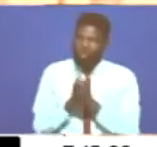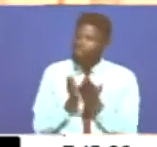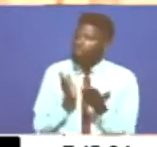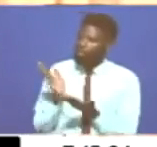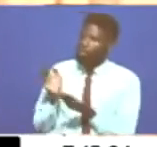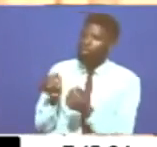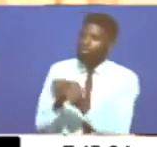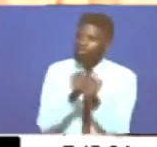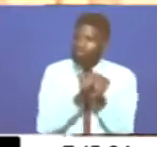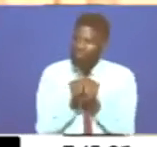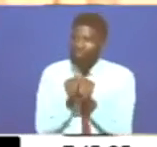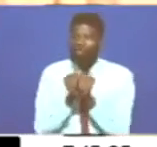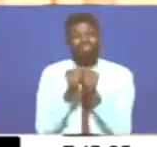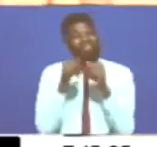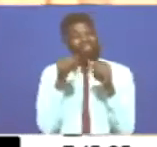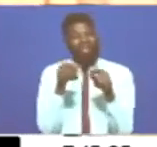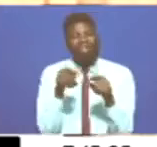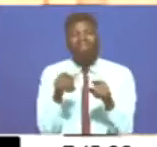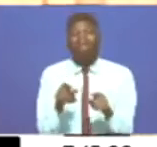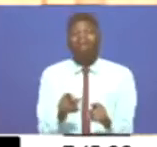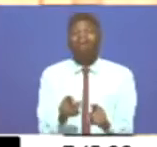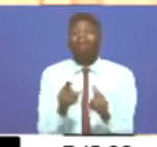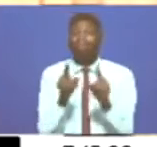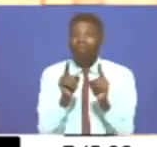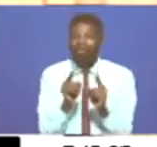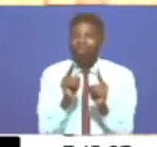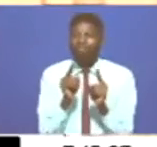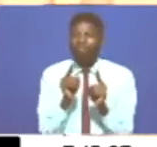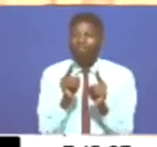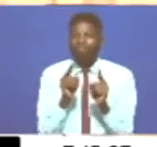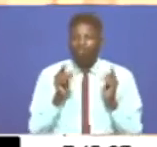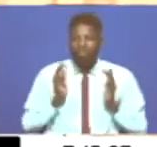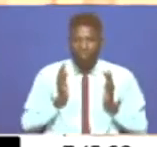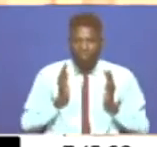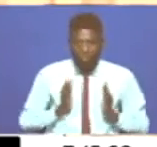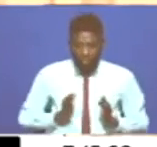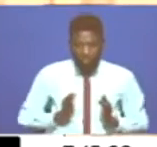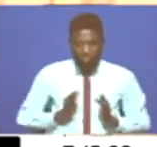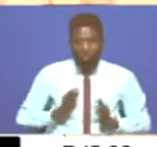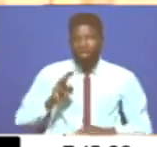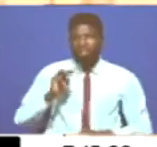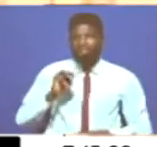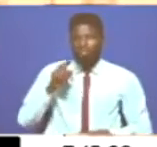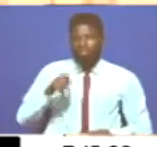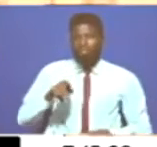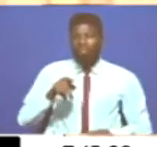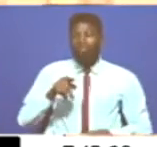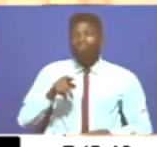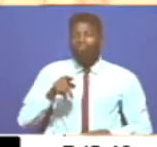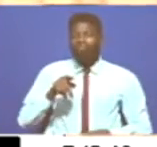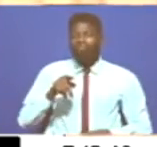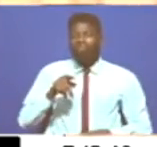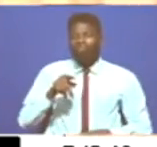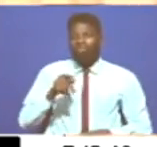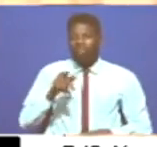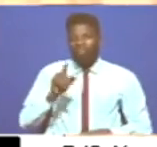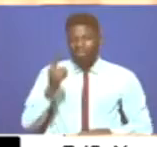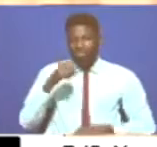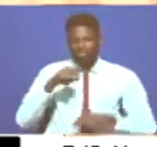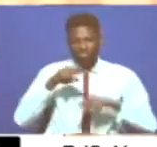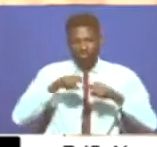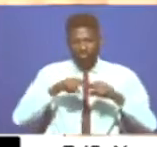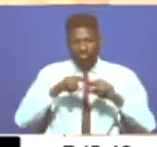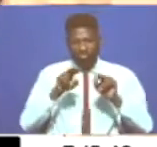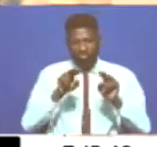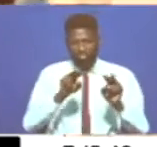Yeye alikuwa ni mbunge backbencher kwanza,